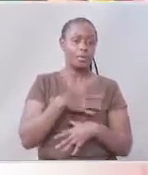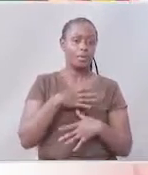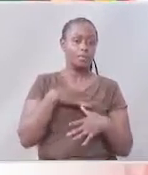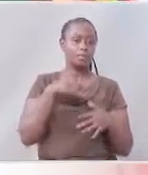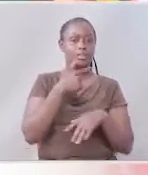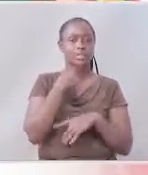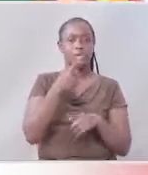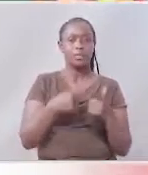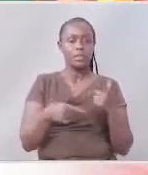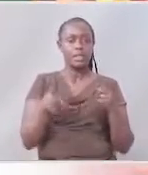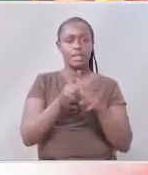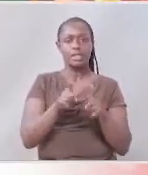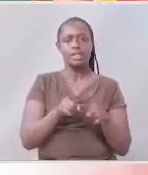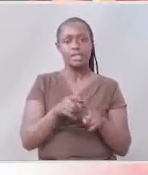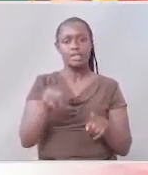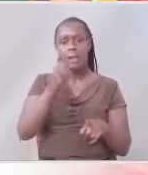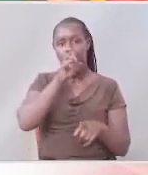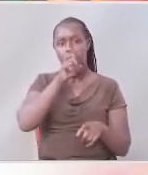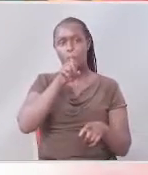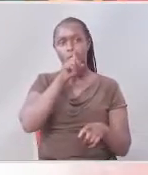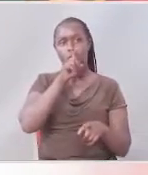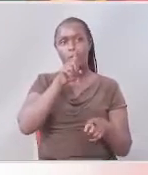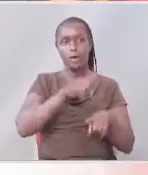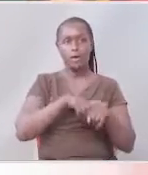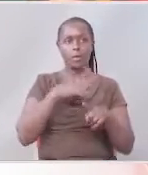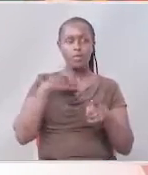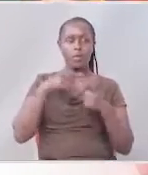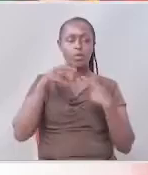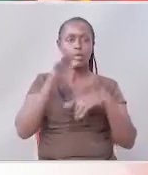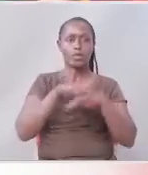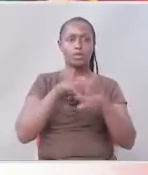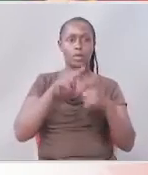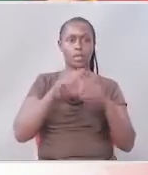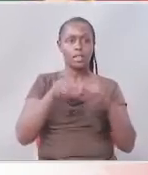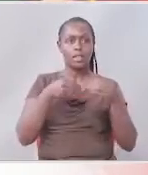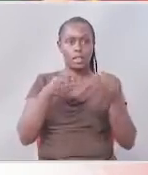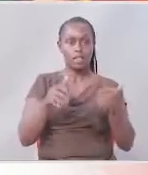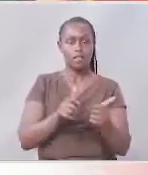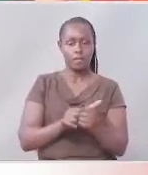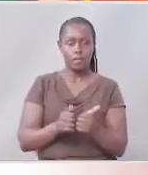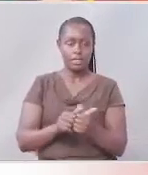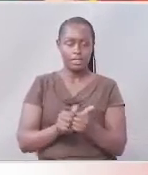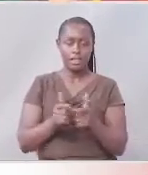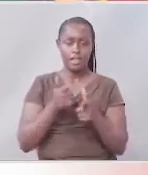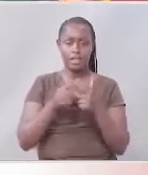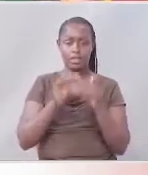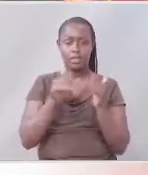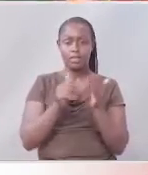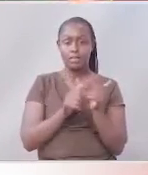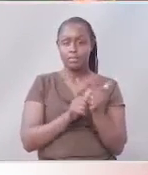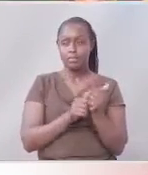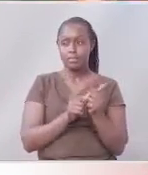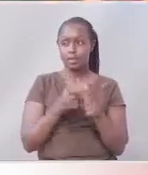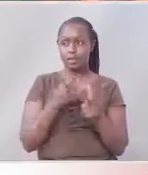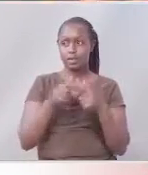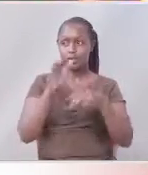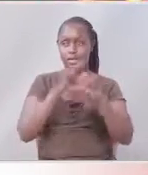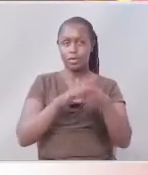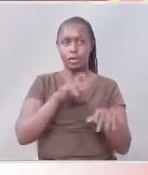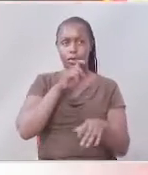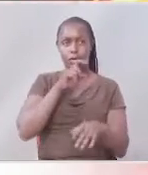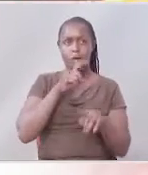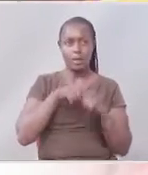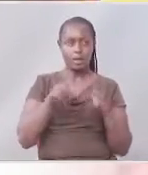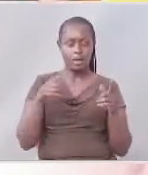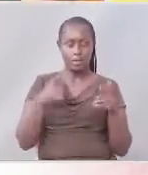ni kama kuku. Wakitaka kuitwa wanapewa mahindi. Wanapewa mahindi. Abande bereke bana